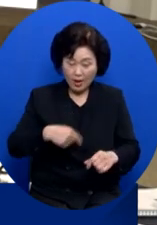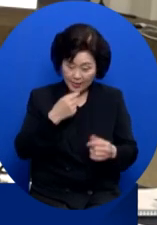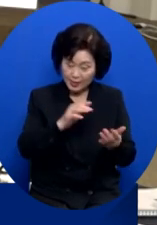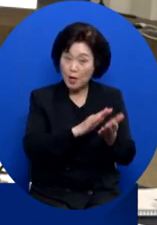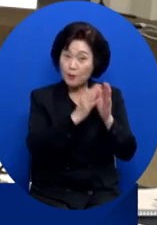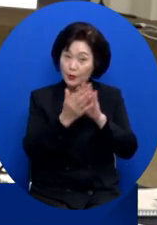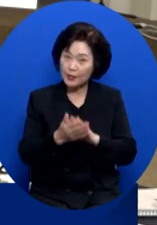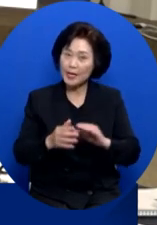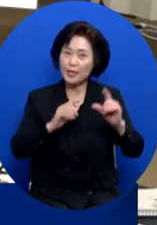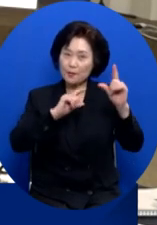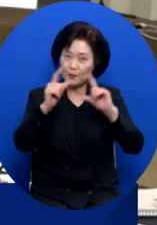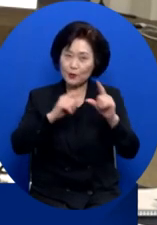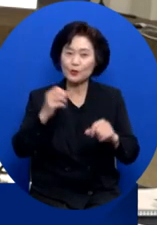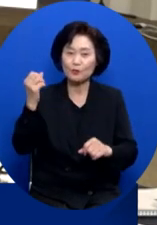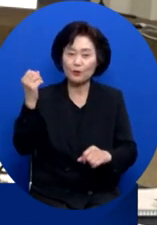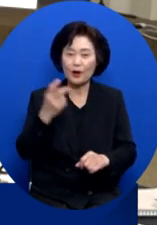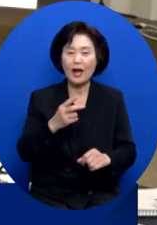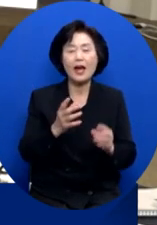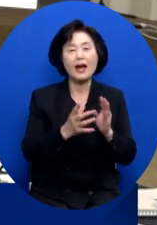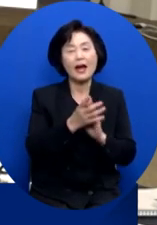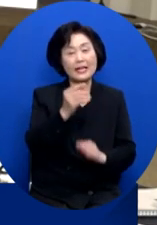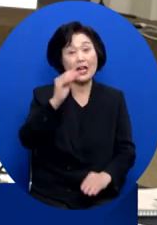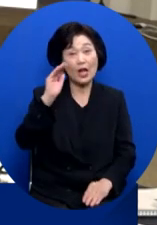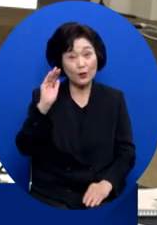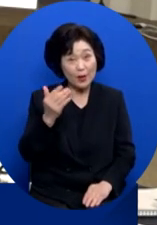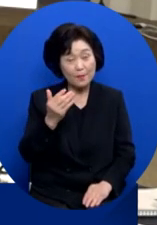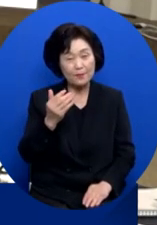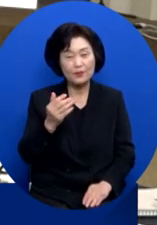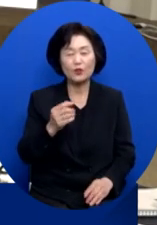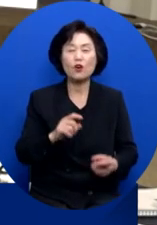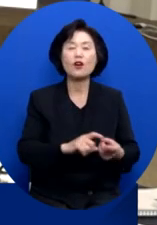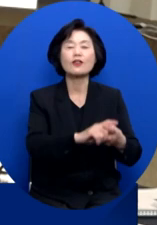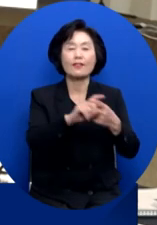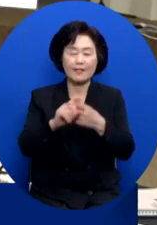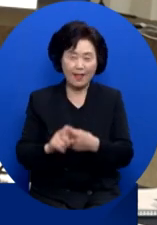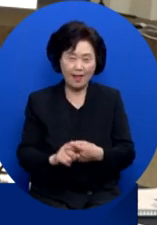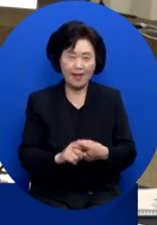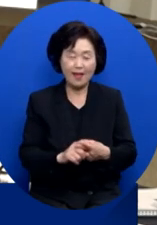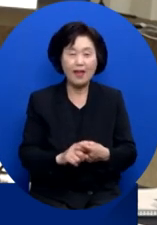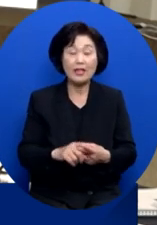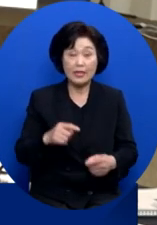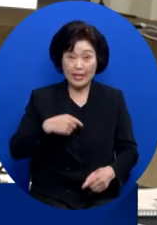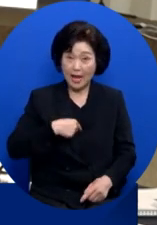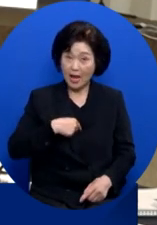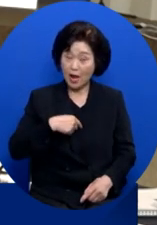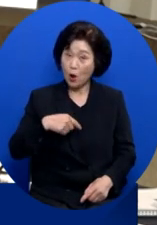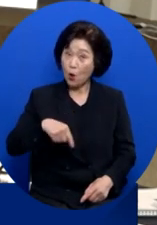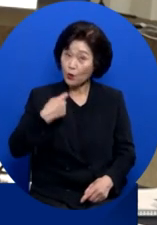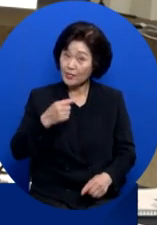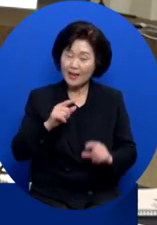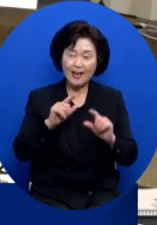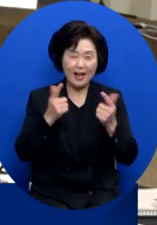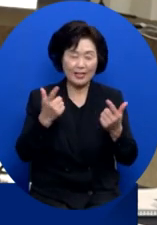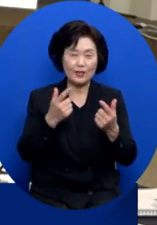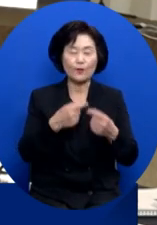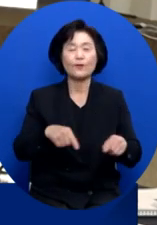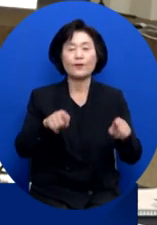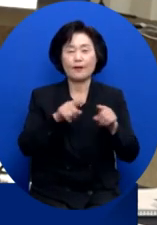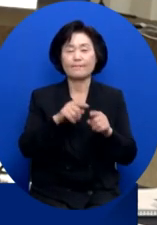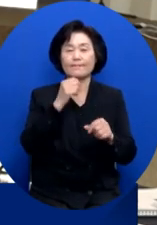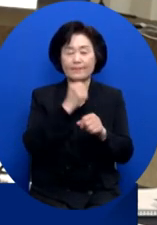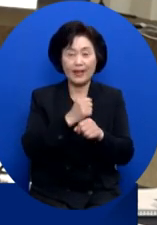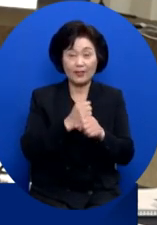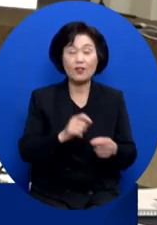주님과 함께 동역하는 하나됨의 일치감, 그리고 연대에서 우리가 나 혼자만이 아니라 서로 함께한다라는